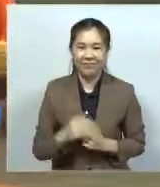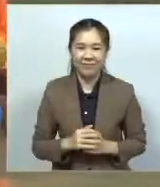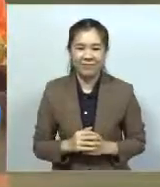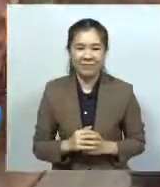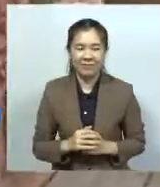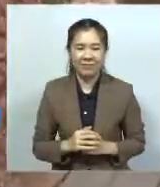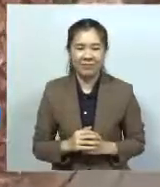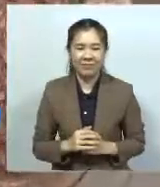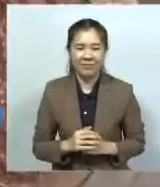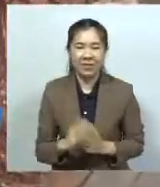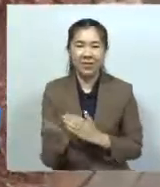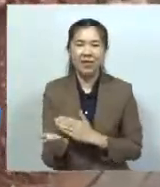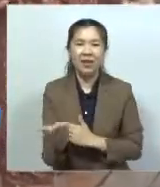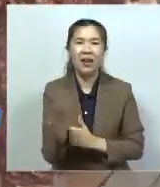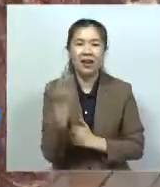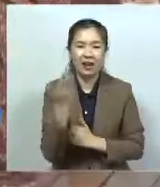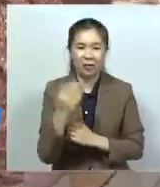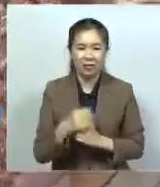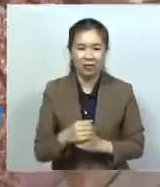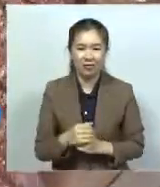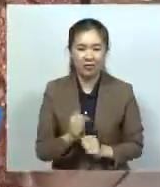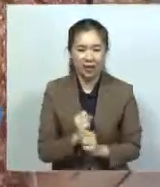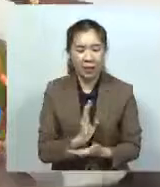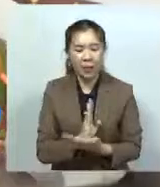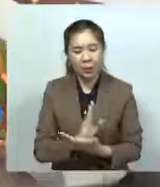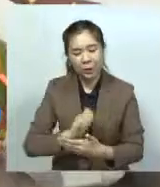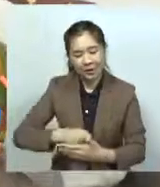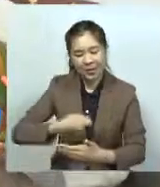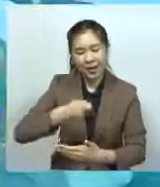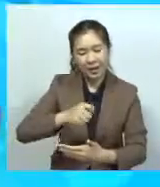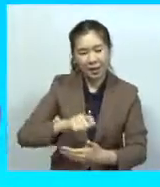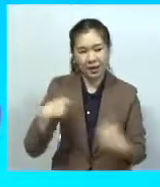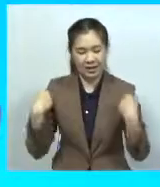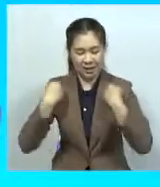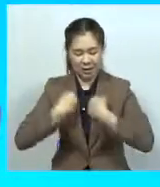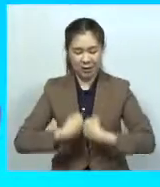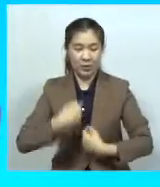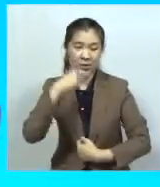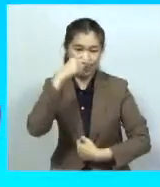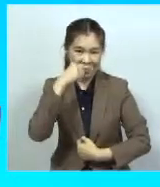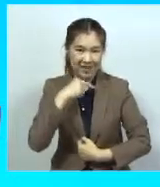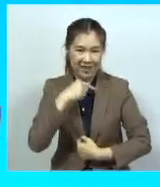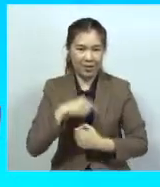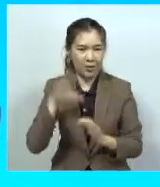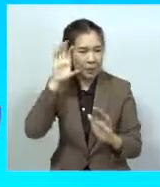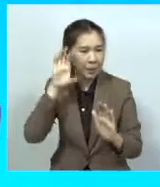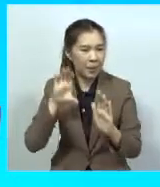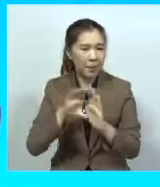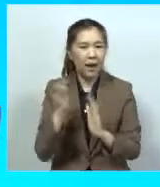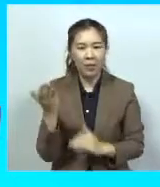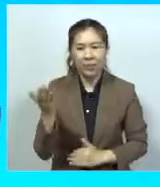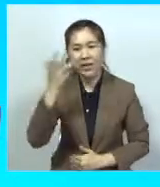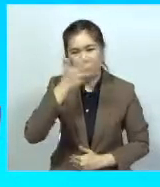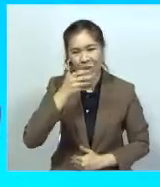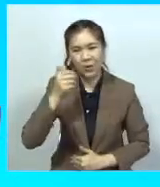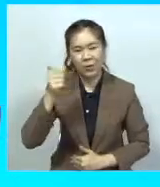านีโอ้โหบรรยากาศเช้าๆนะคะได้ใส่บาตรแล้วก็มาพร้อมกับชุดไทยอนุรักษ์แบบนี้นะคะเป็นภาพที่ปรากฏออกมาสวยงาม